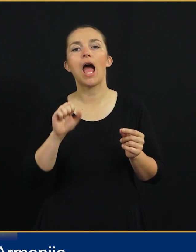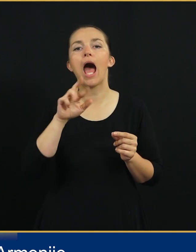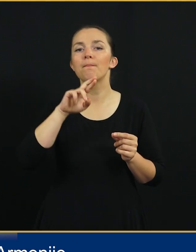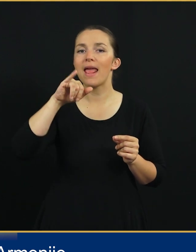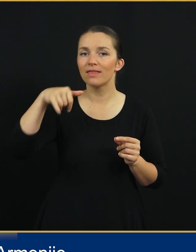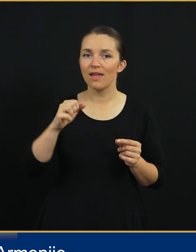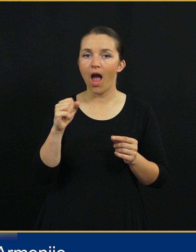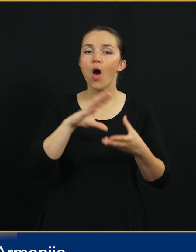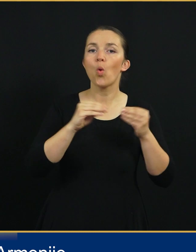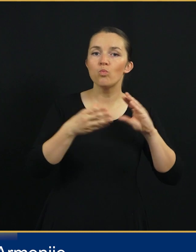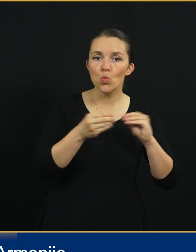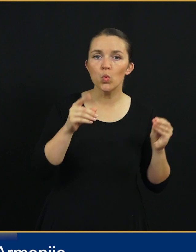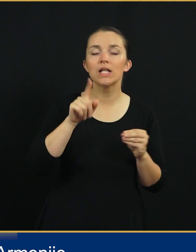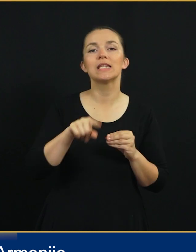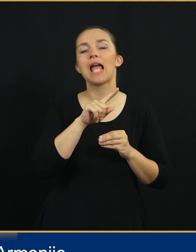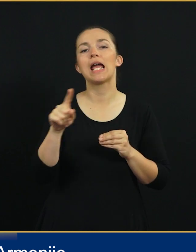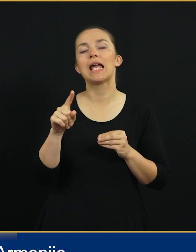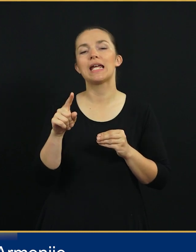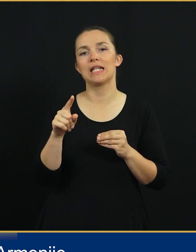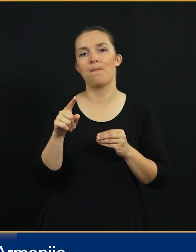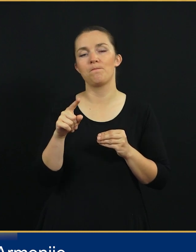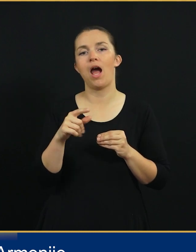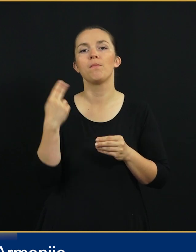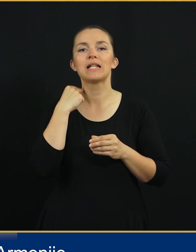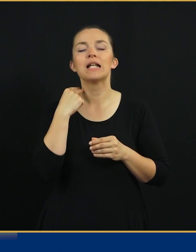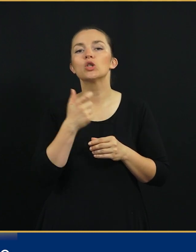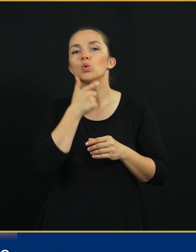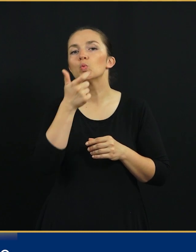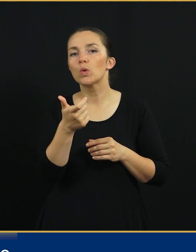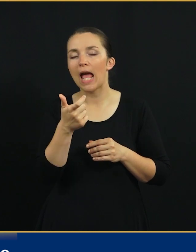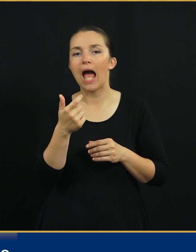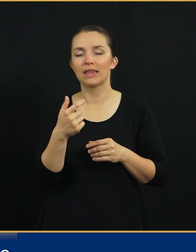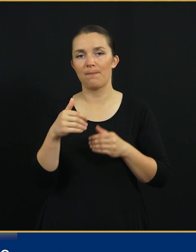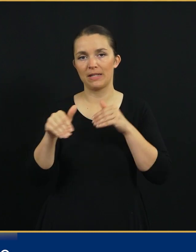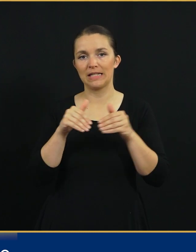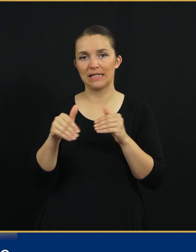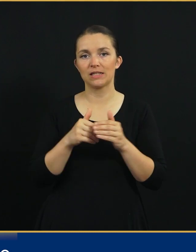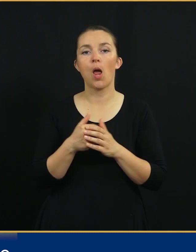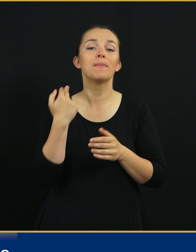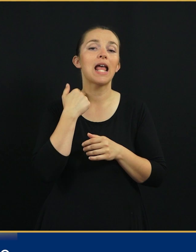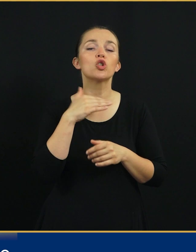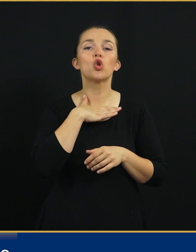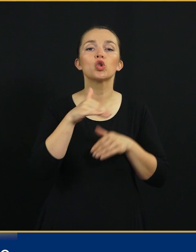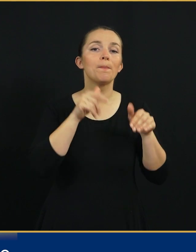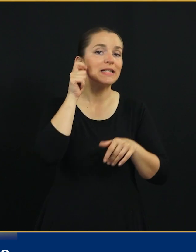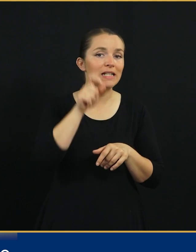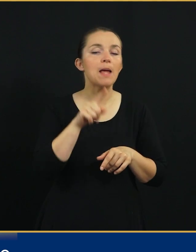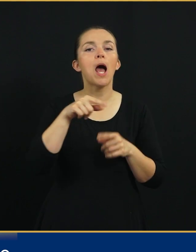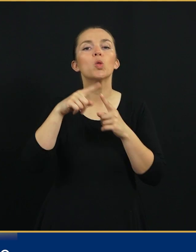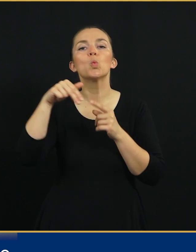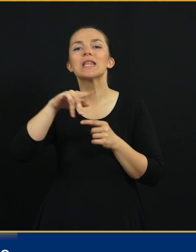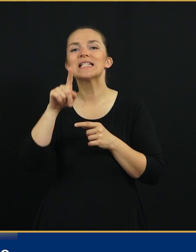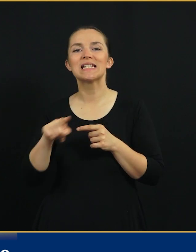Armenije, Romunije ter z britanskim zunanjim ministrom, britansko šolsko ministrico in